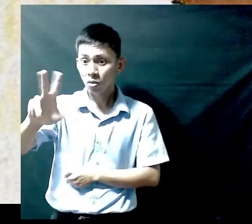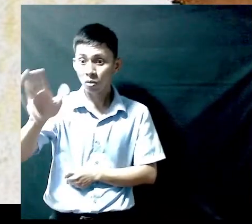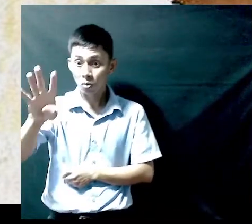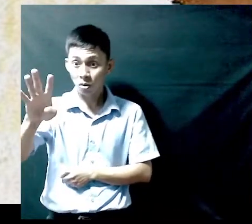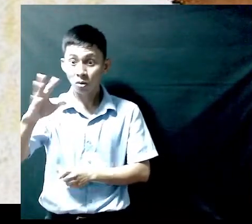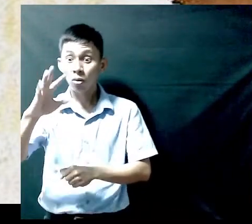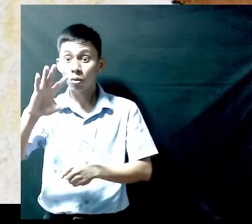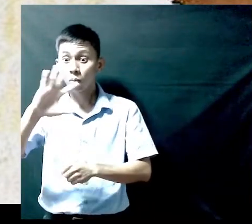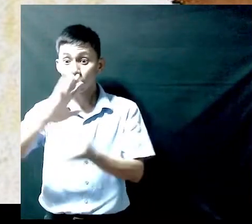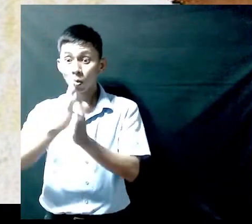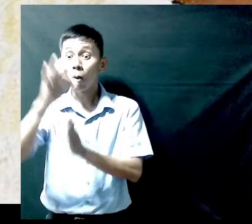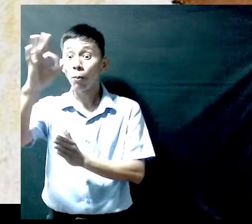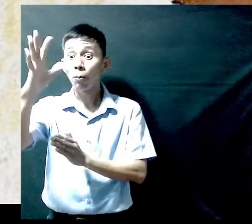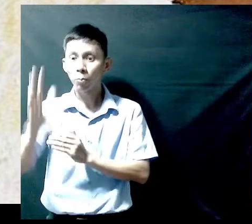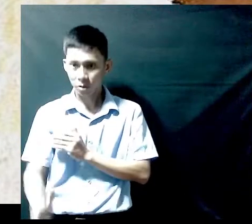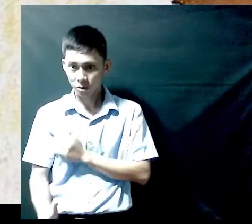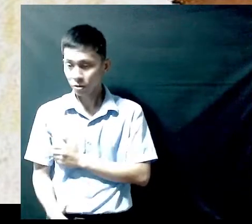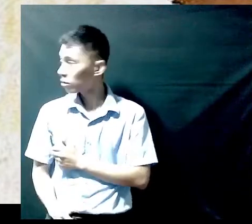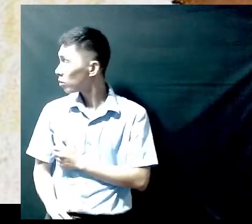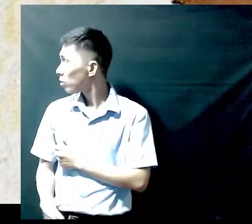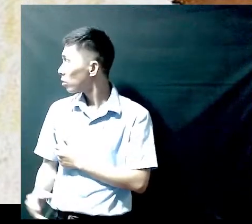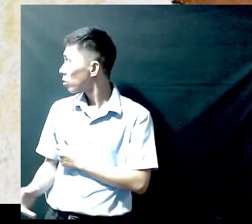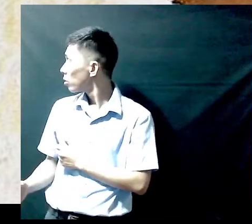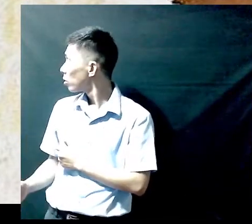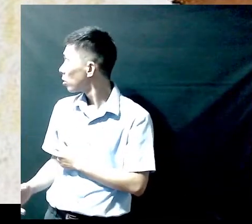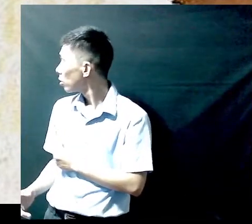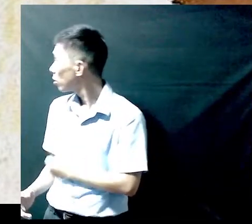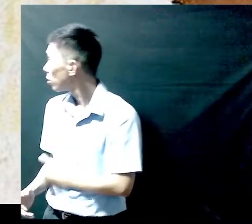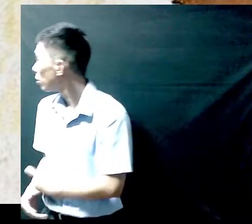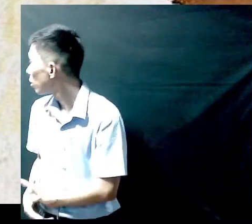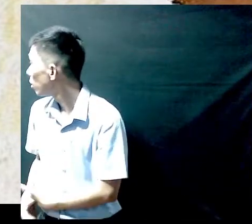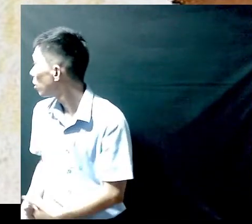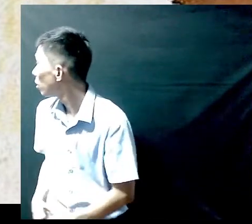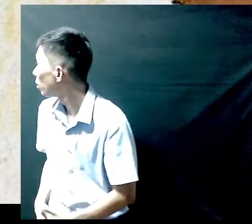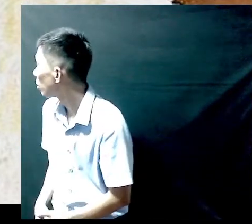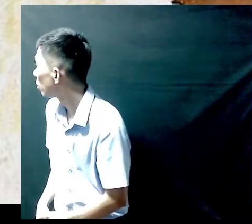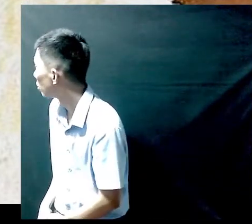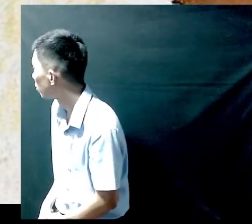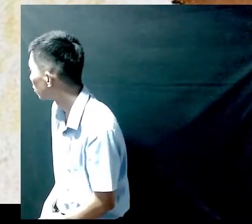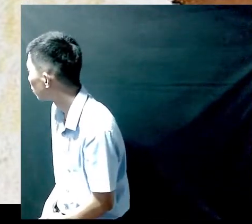34 years. May partner, 29 years. Pastor,